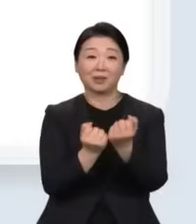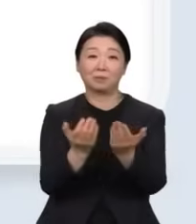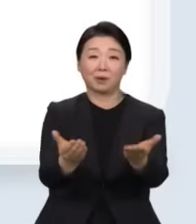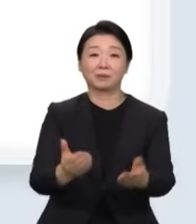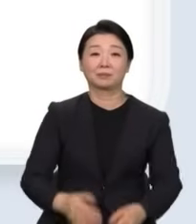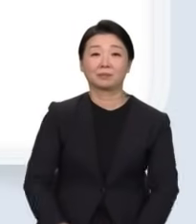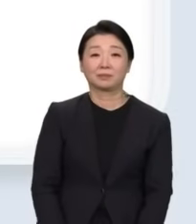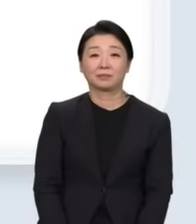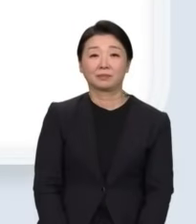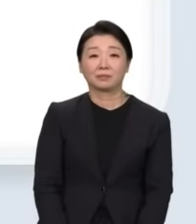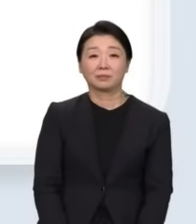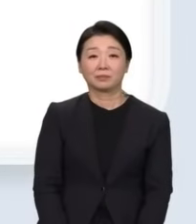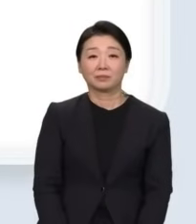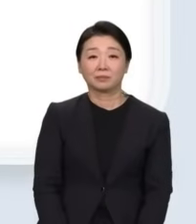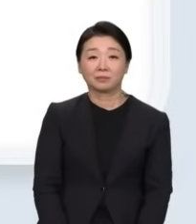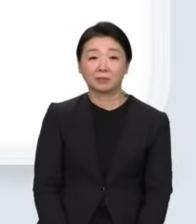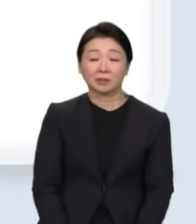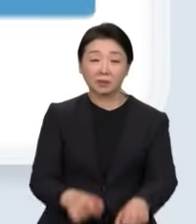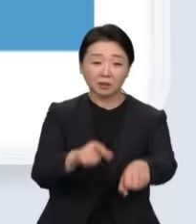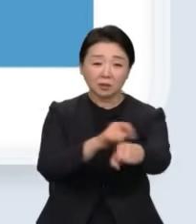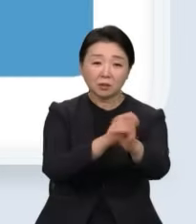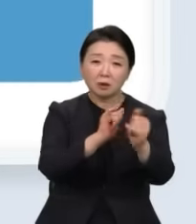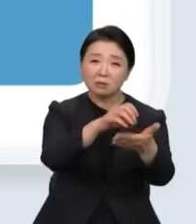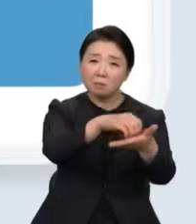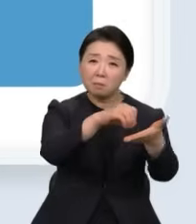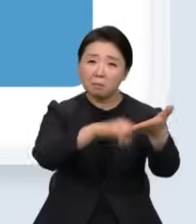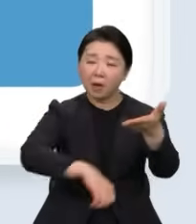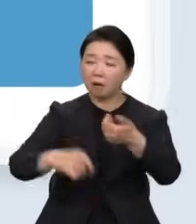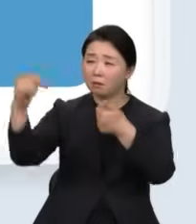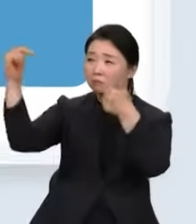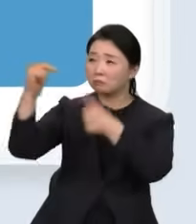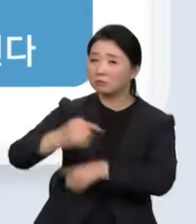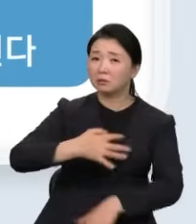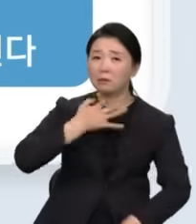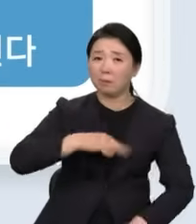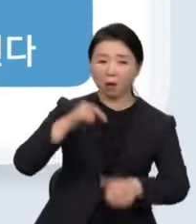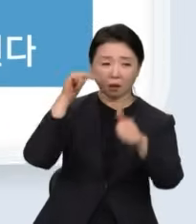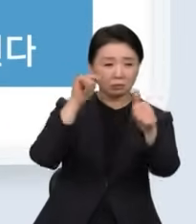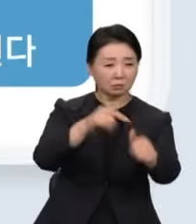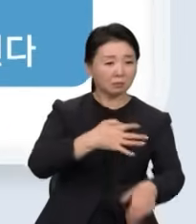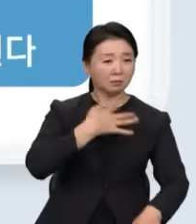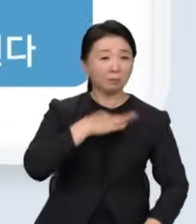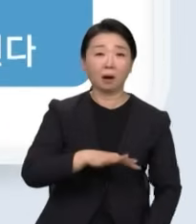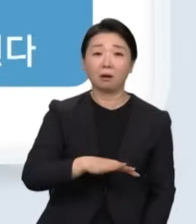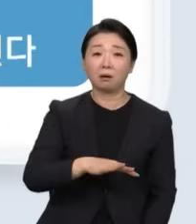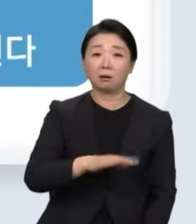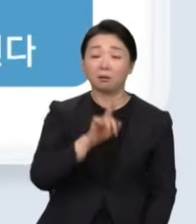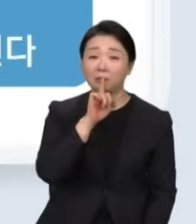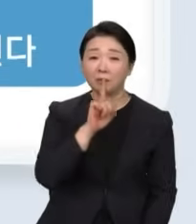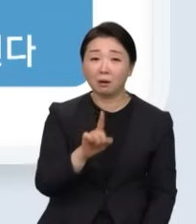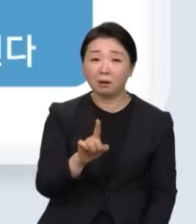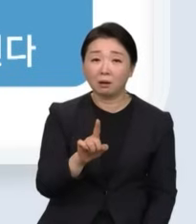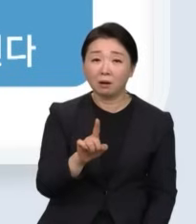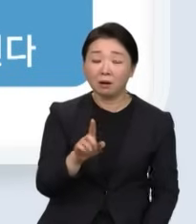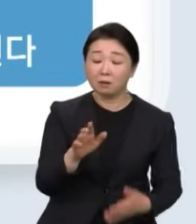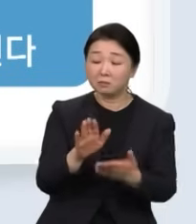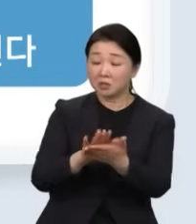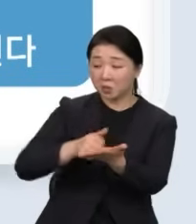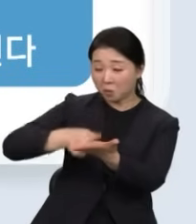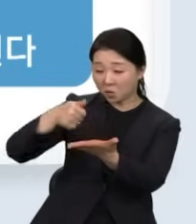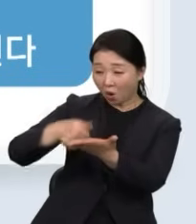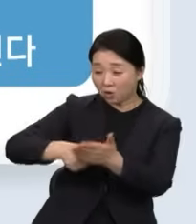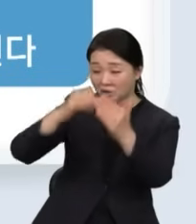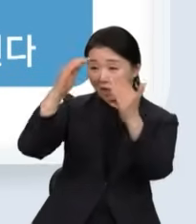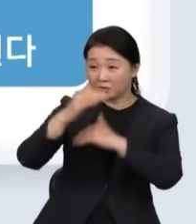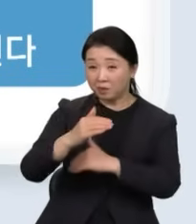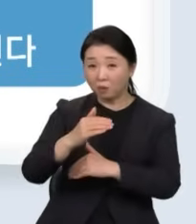말씀을 드리겠습니다. 네. 우선 특정인을 빼라는 지시를 받은 적도 없고 한 적도 없다 이렇게 얘기를 하길래 그래도 직접 결재한 내용을 하루